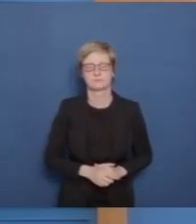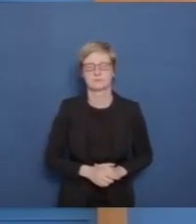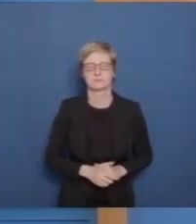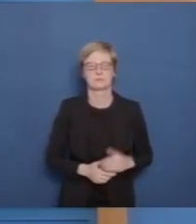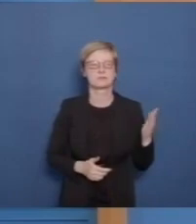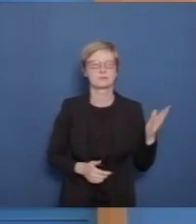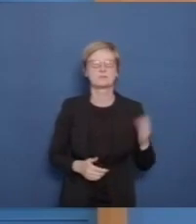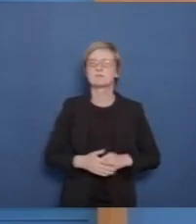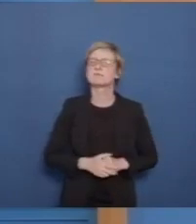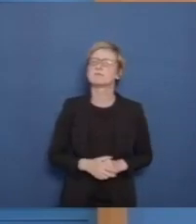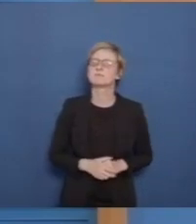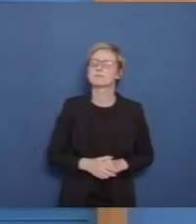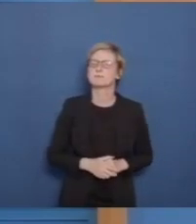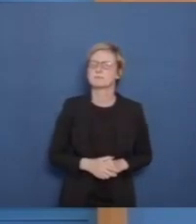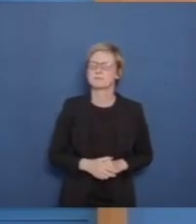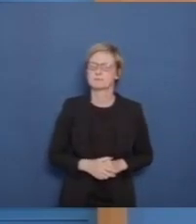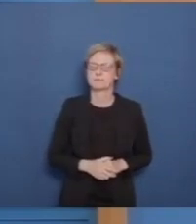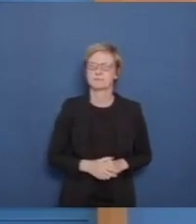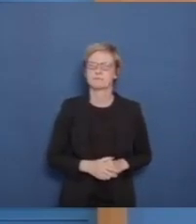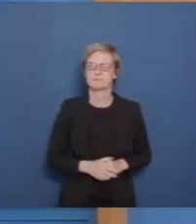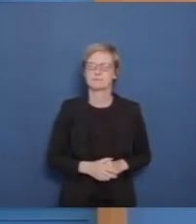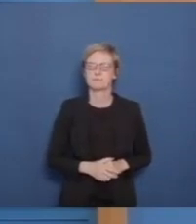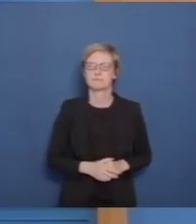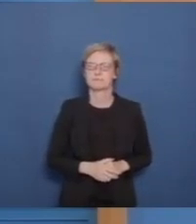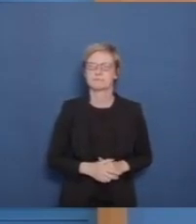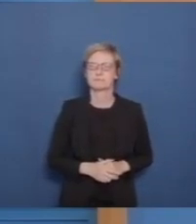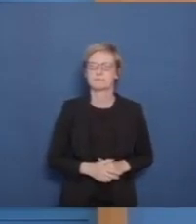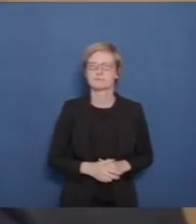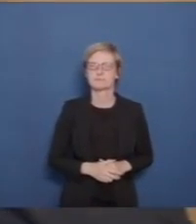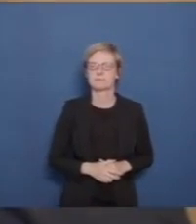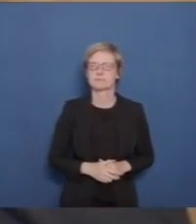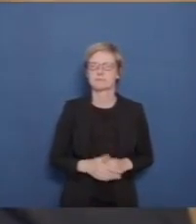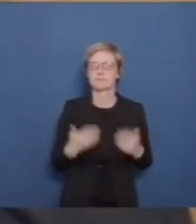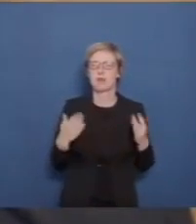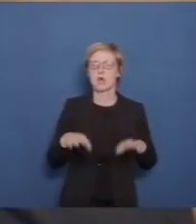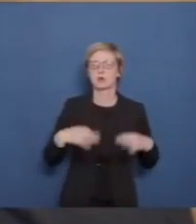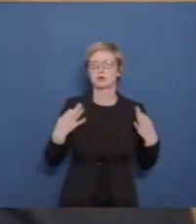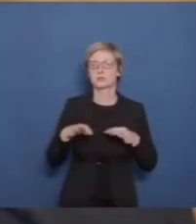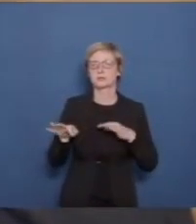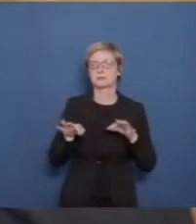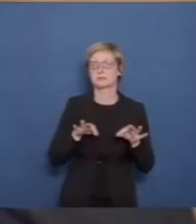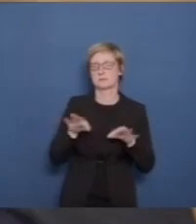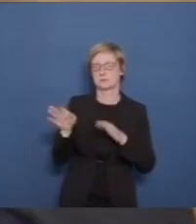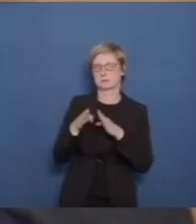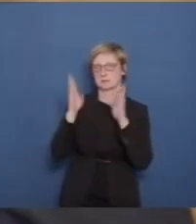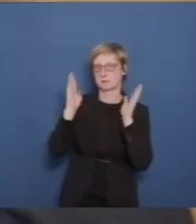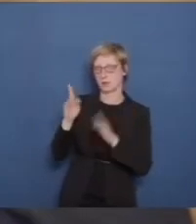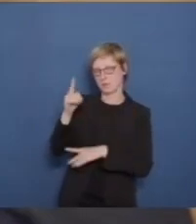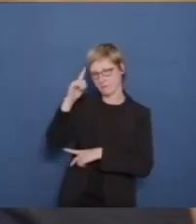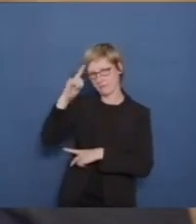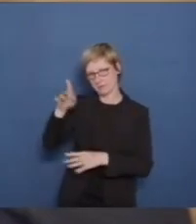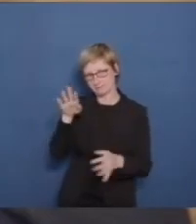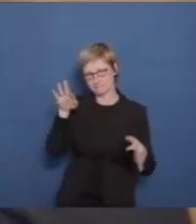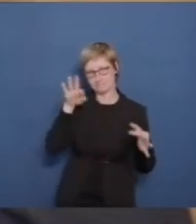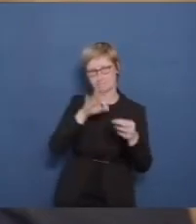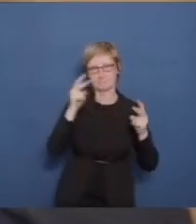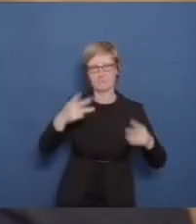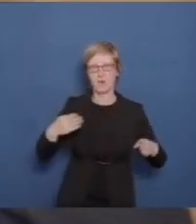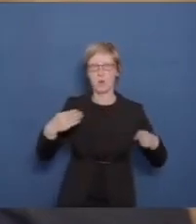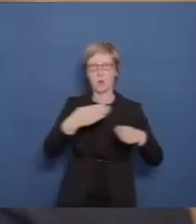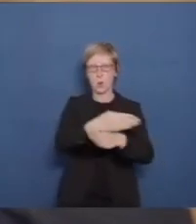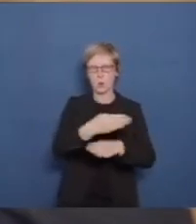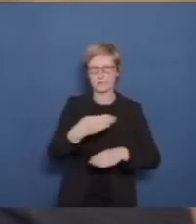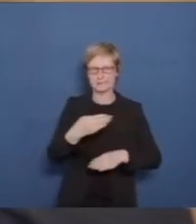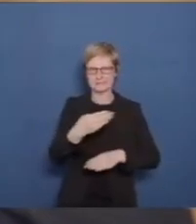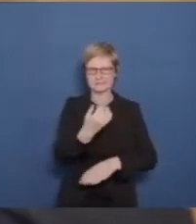Ja, ich wüsste gerne, ob es irgendwelche Kenntnisse des Gesundheitsministeriums gibt zu dieser Problematik der Kreuzimpfungen, dass